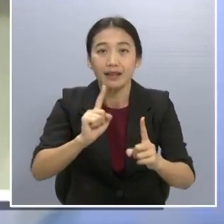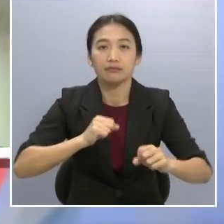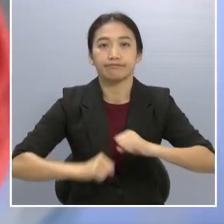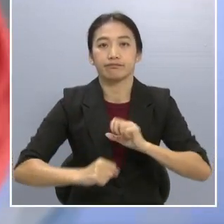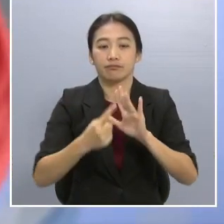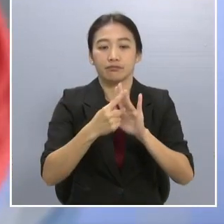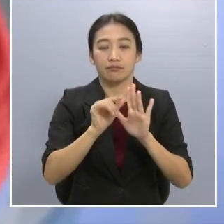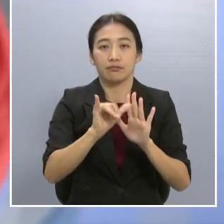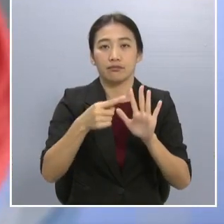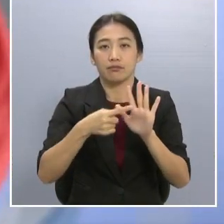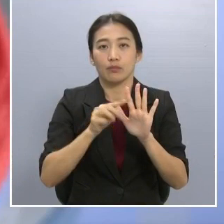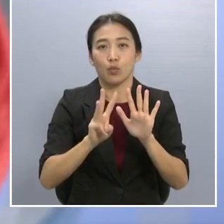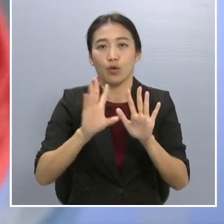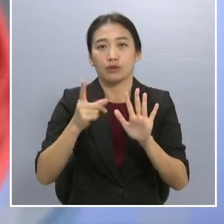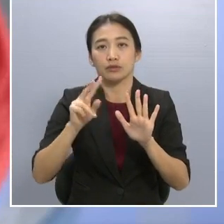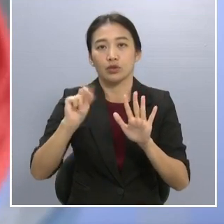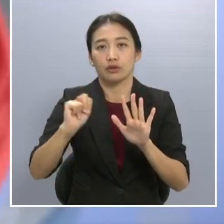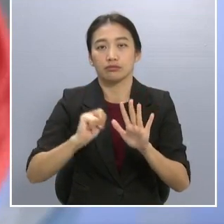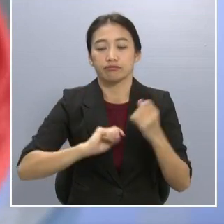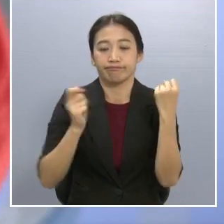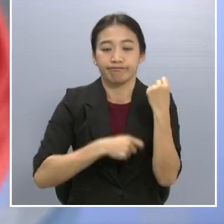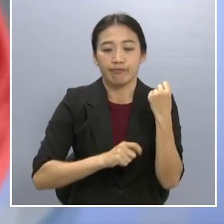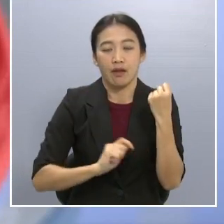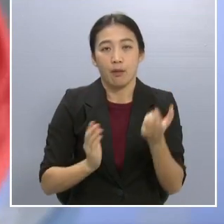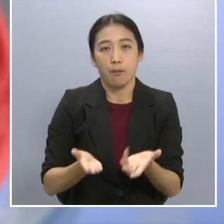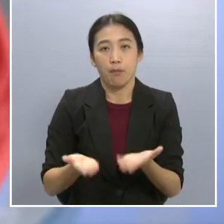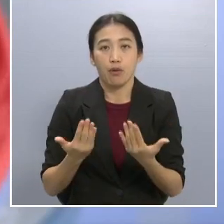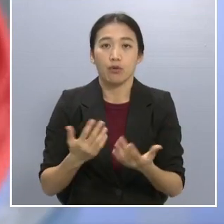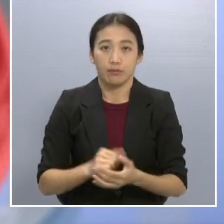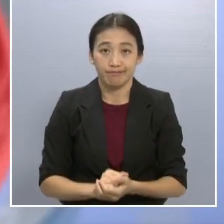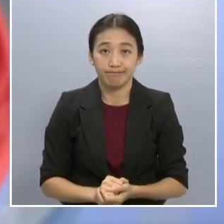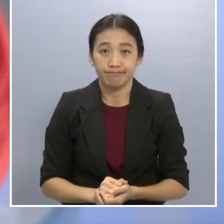ก็แม่เองก็ทุกข์ใจมากนะครับแล้วก็อยากจะ